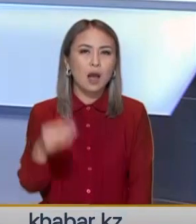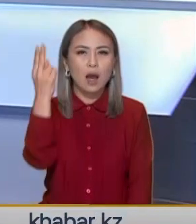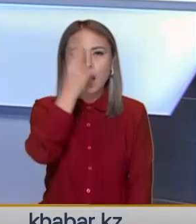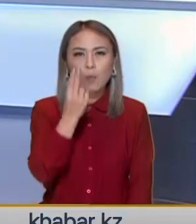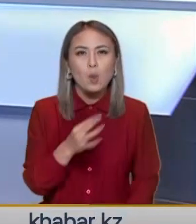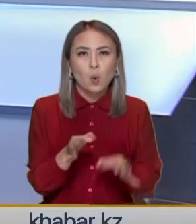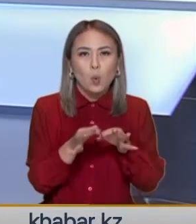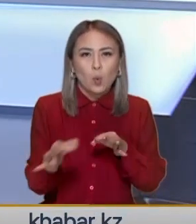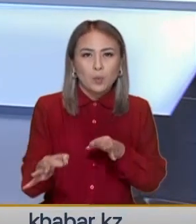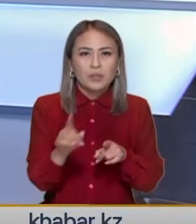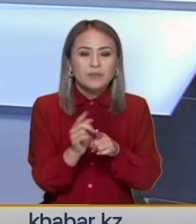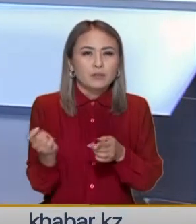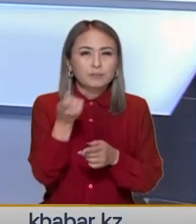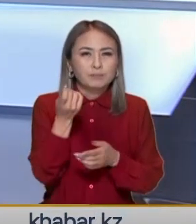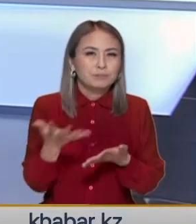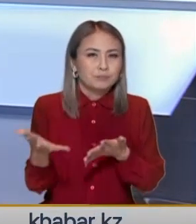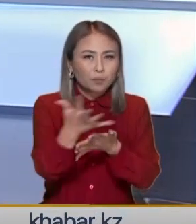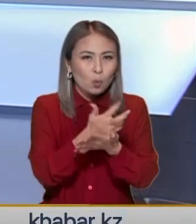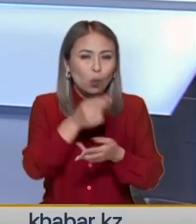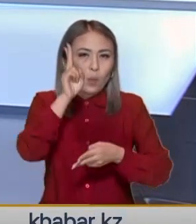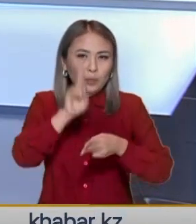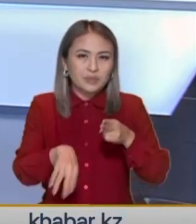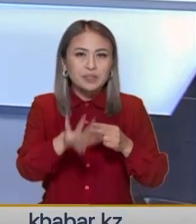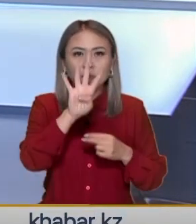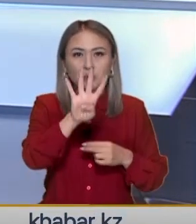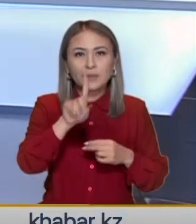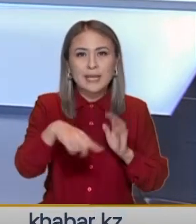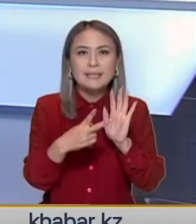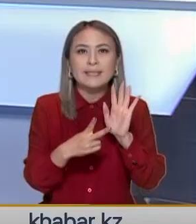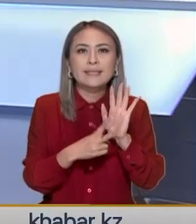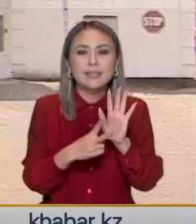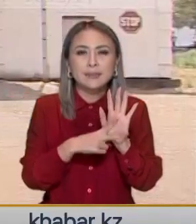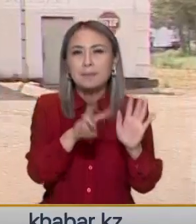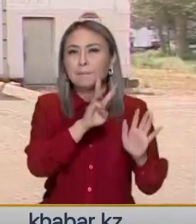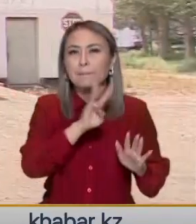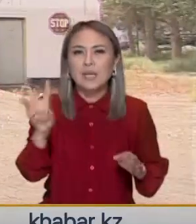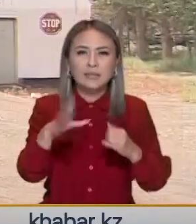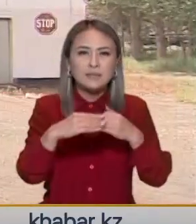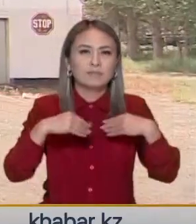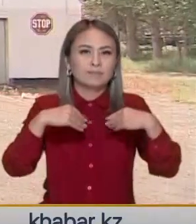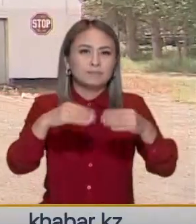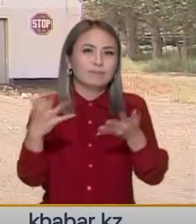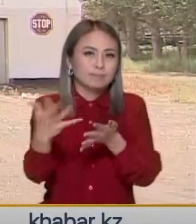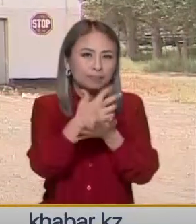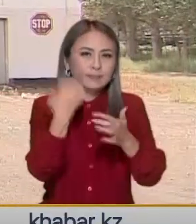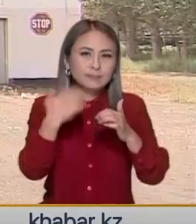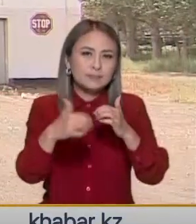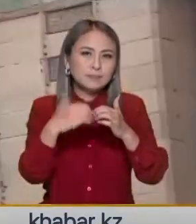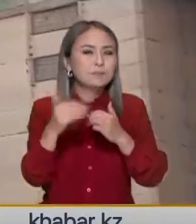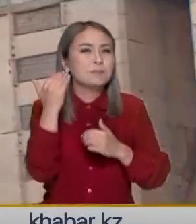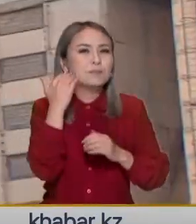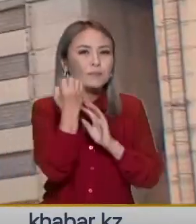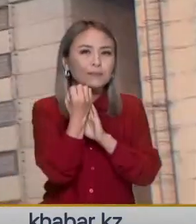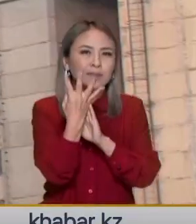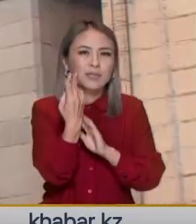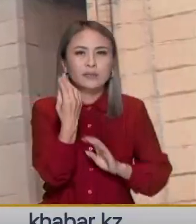Ақмола облысында астық жинау науқаны аяқталды. Өңірде 4,7 миллион гектар егіс алқабы жиналды. Орташа өнімділік